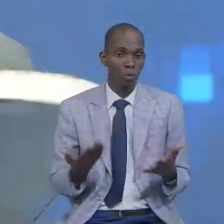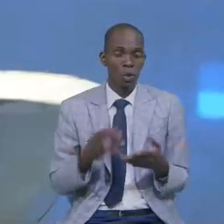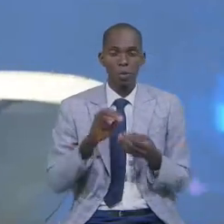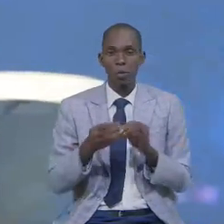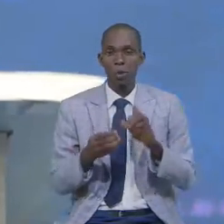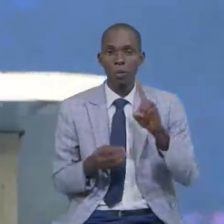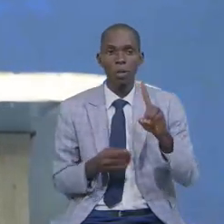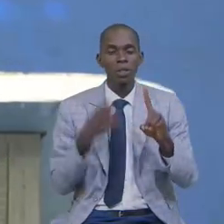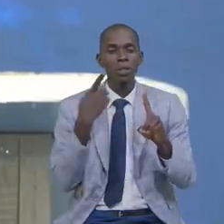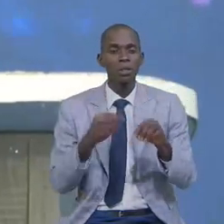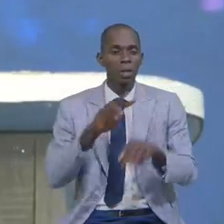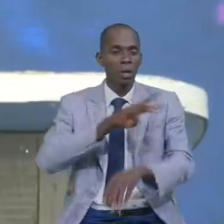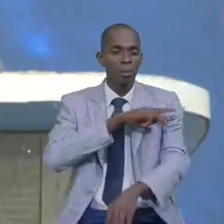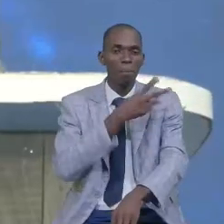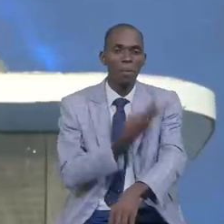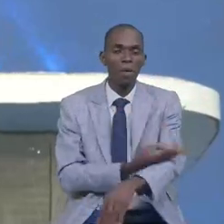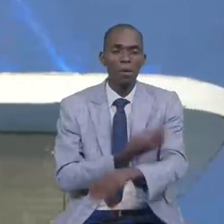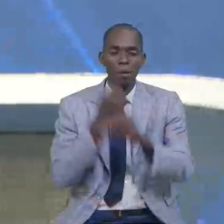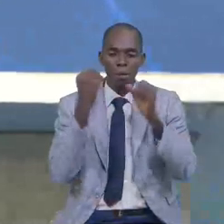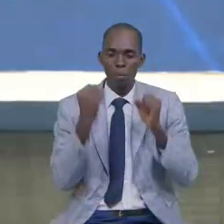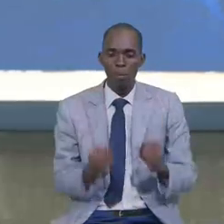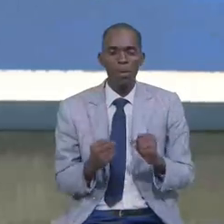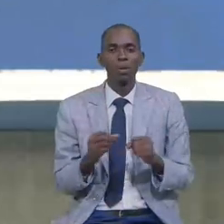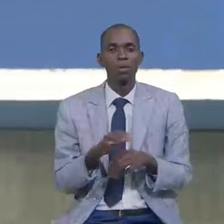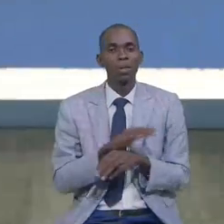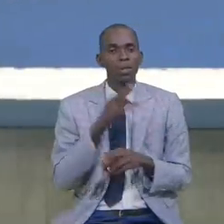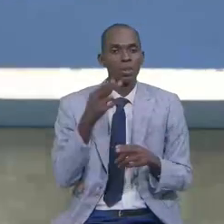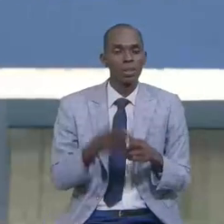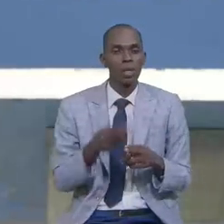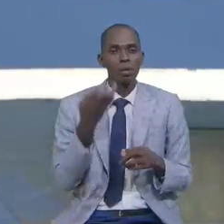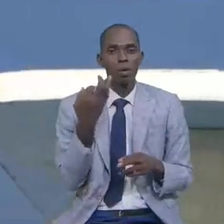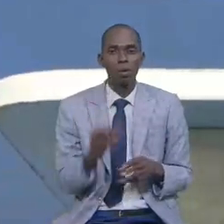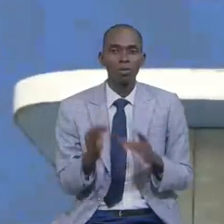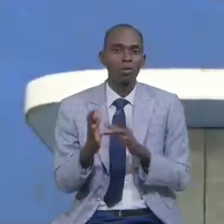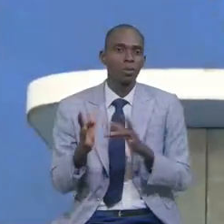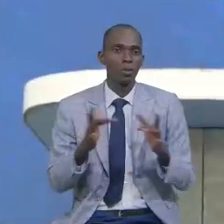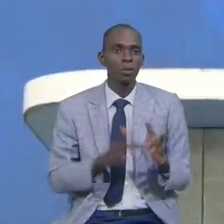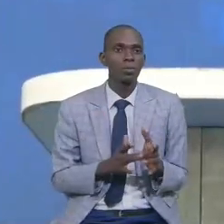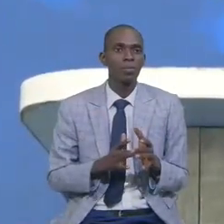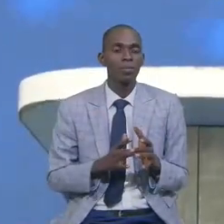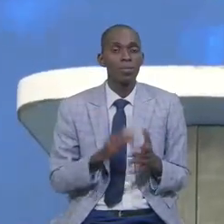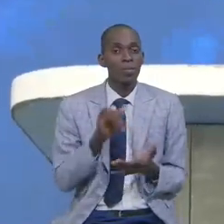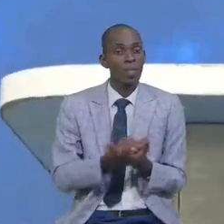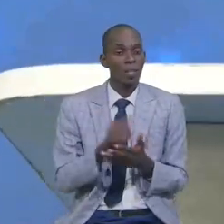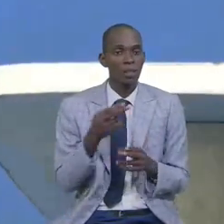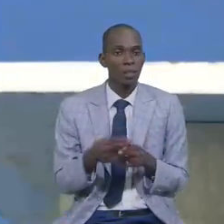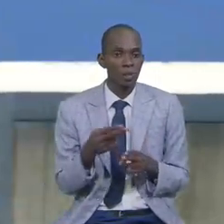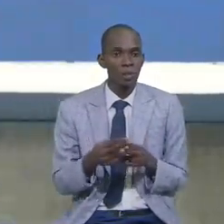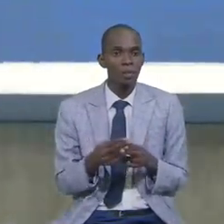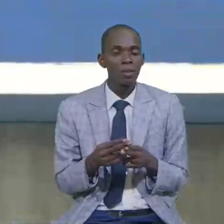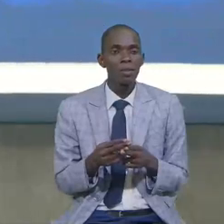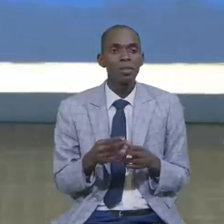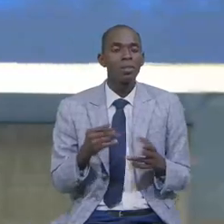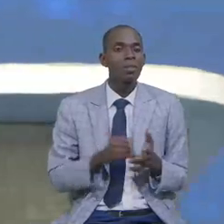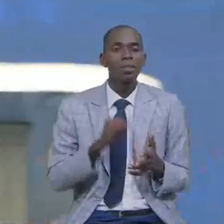Premièrement, le nom puissant et fort de Jésus. Ce nom n'a